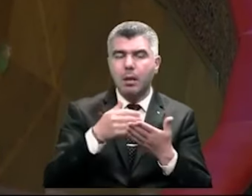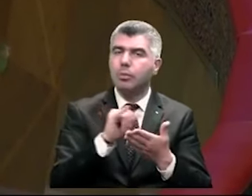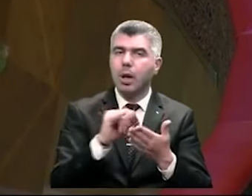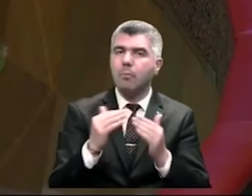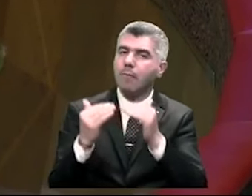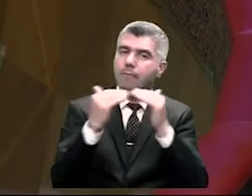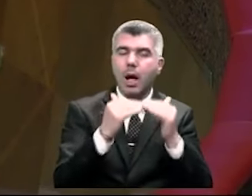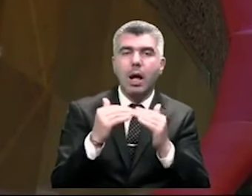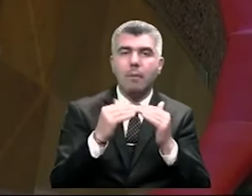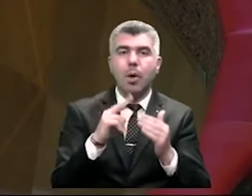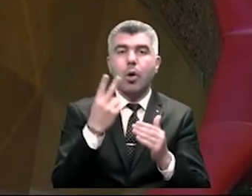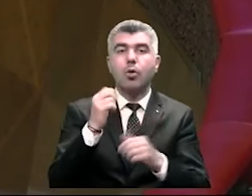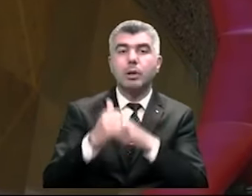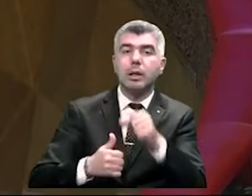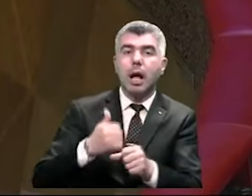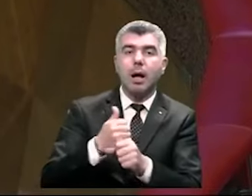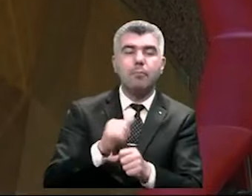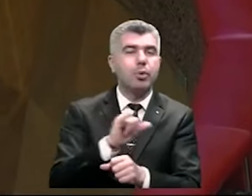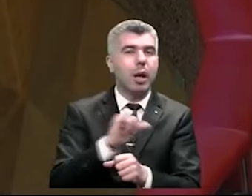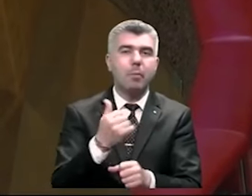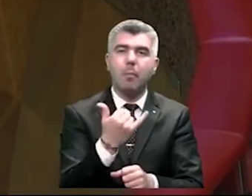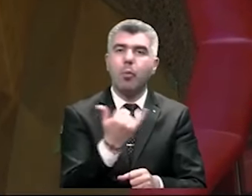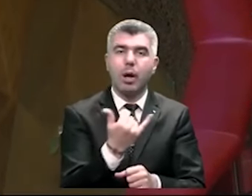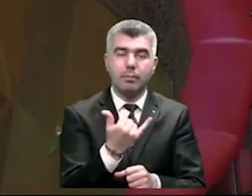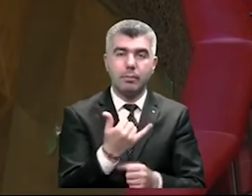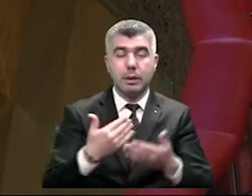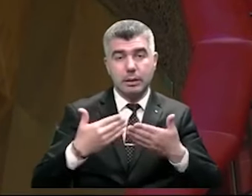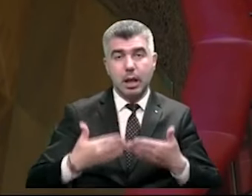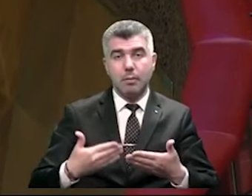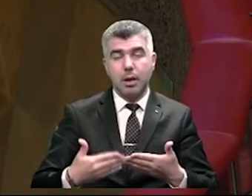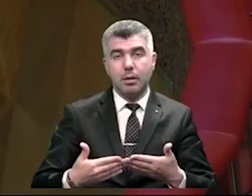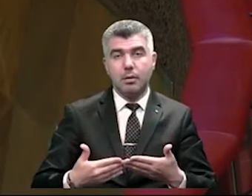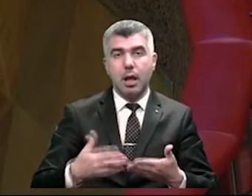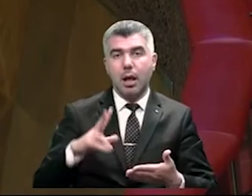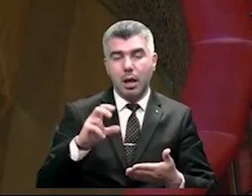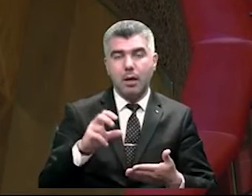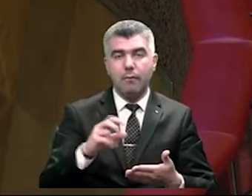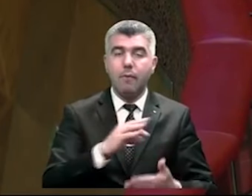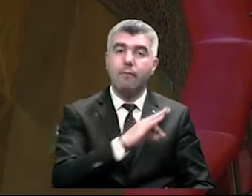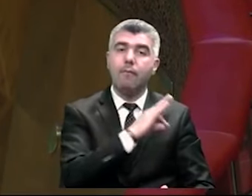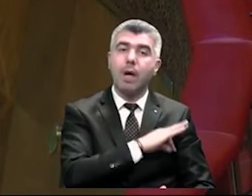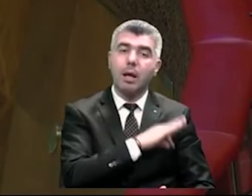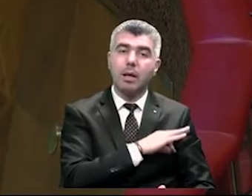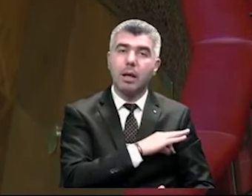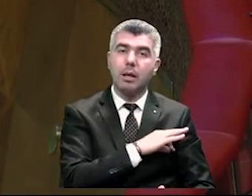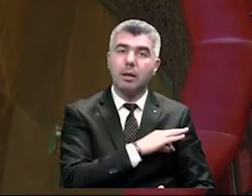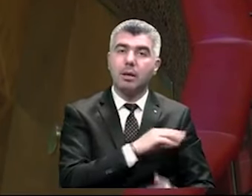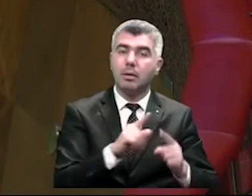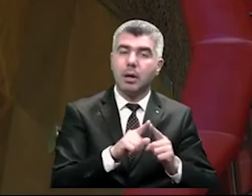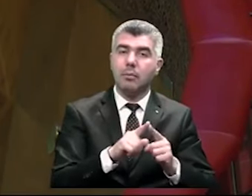متفقين 20 عام من قبل ما كناش ربما كن عطوها اهميه كبيره كتعرفوا القيمه ديال ديال الرياضه